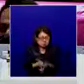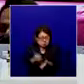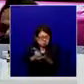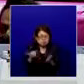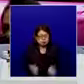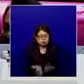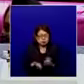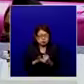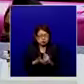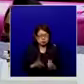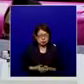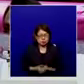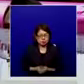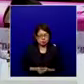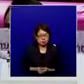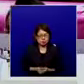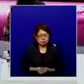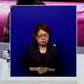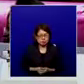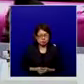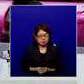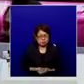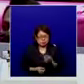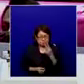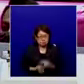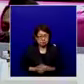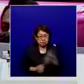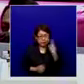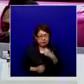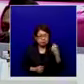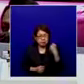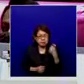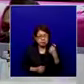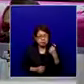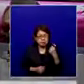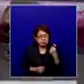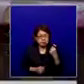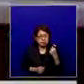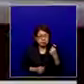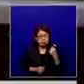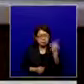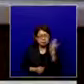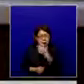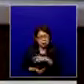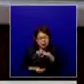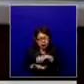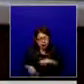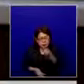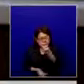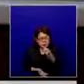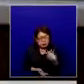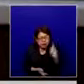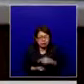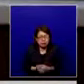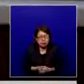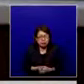นี่ไงเห็นไหมครับใครมีอำนาจแล้วใครจะงาบได้ผมไม่ได้ว่าท่านงาบ